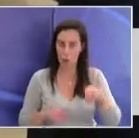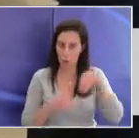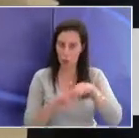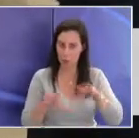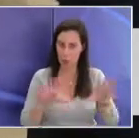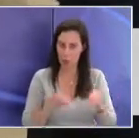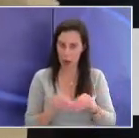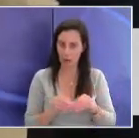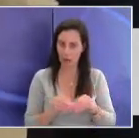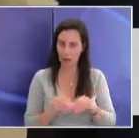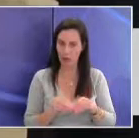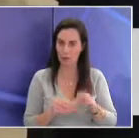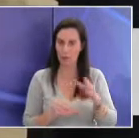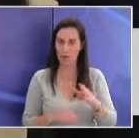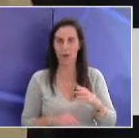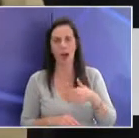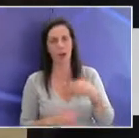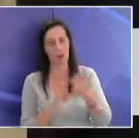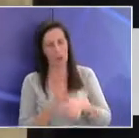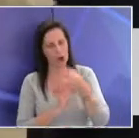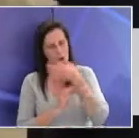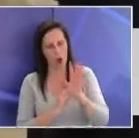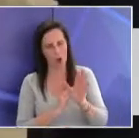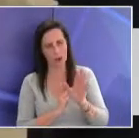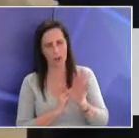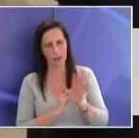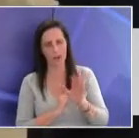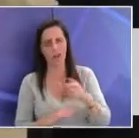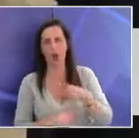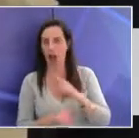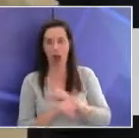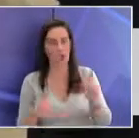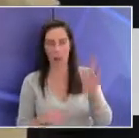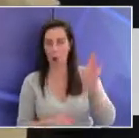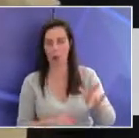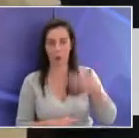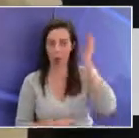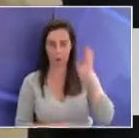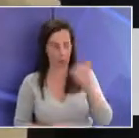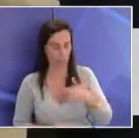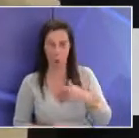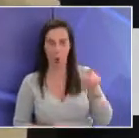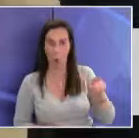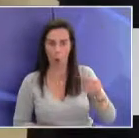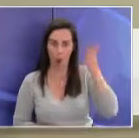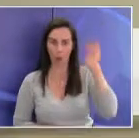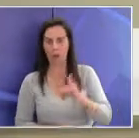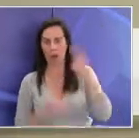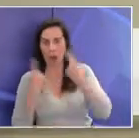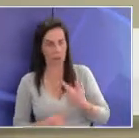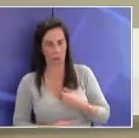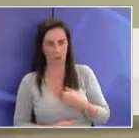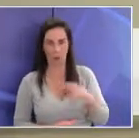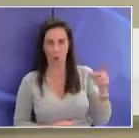איתו בקואליציה, אולי כראש ממשלה? אני הייתי מציע לך לשאול את השאלה הזו, איתי יאיר לפיד, כי אנחנו אף פעם לא החרמנו אותו. אתם לא החרמתם אותו? לעומת זאת, הוא החרים אותנו, הוא